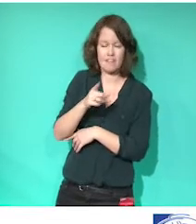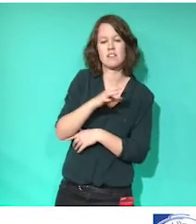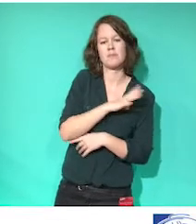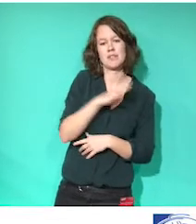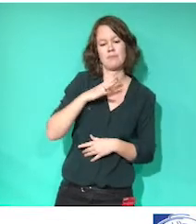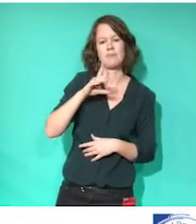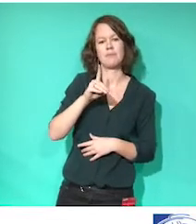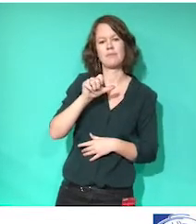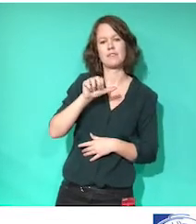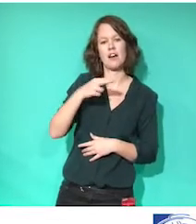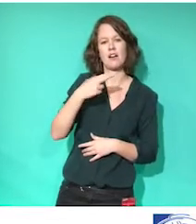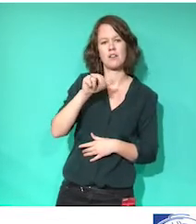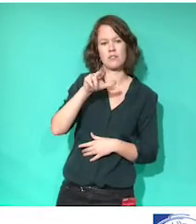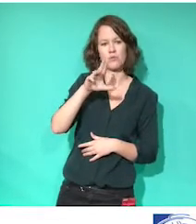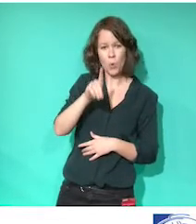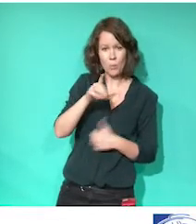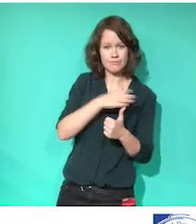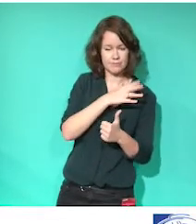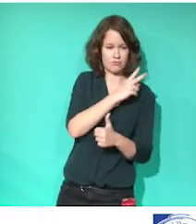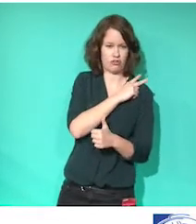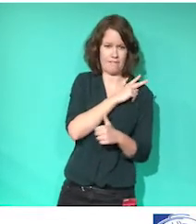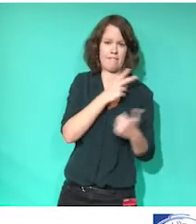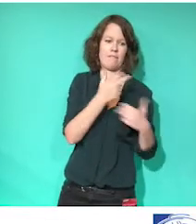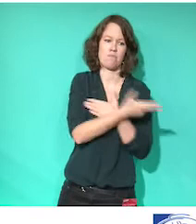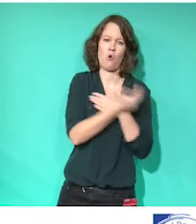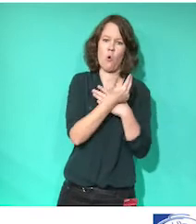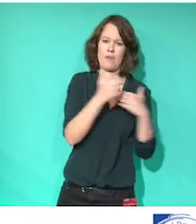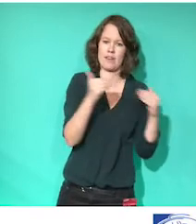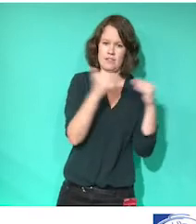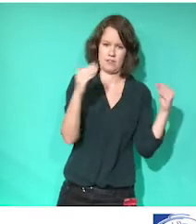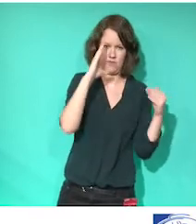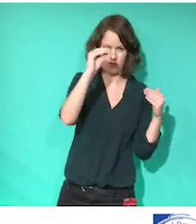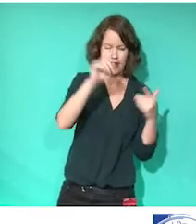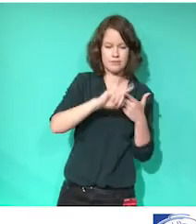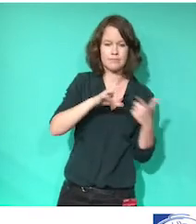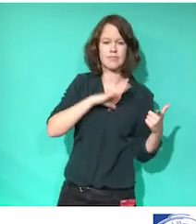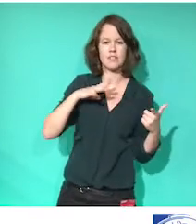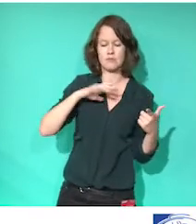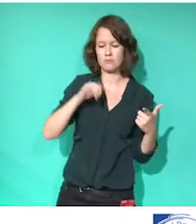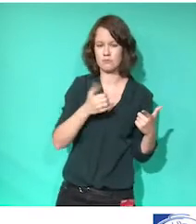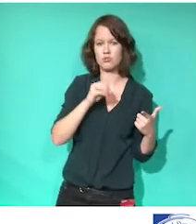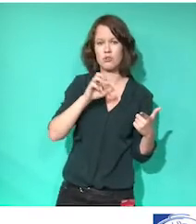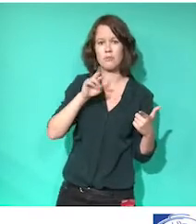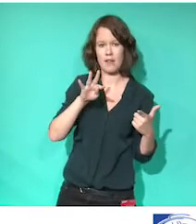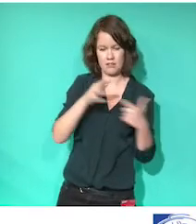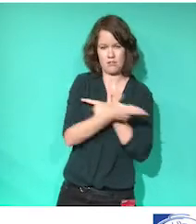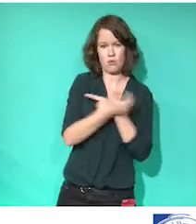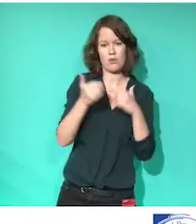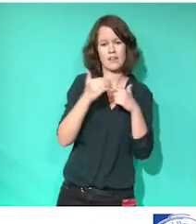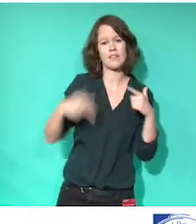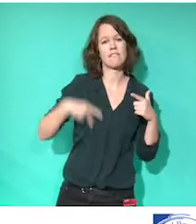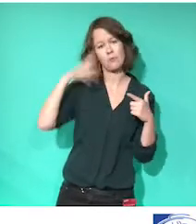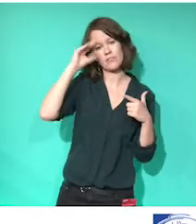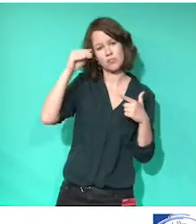Darnaud du bureau, donc chef du bureau de l'égalité professionnelle, Martine Jaubert du bureau de l'égalité dans la vie professionnelle et